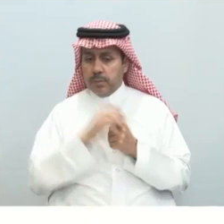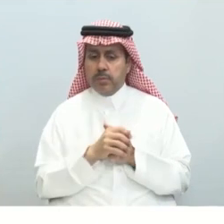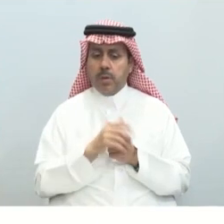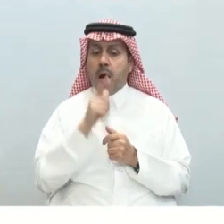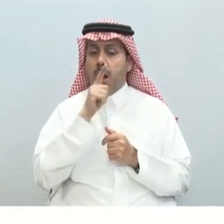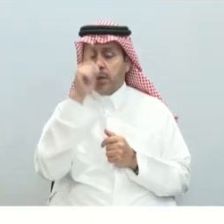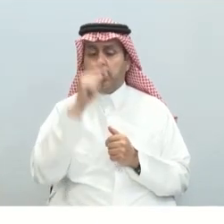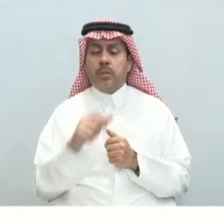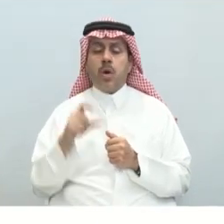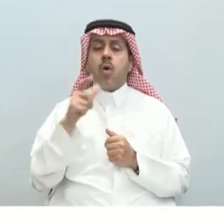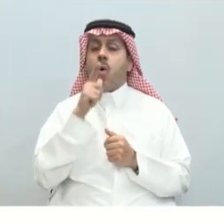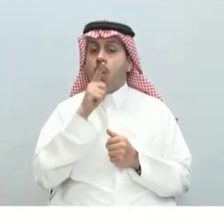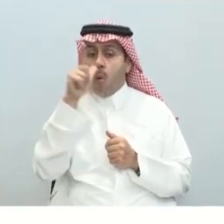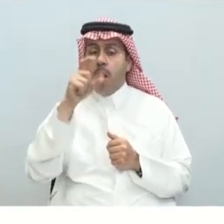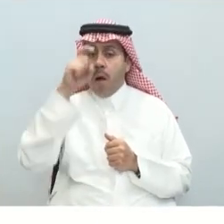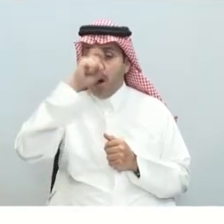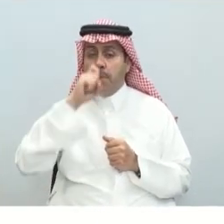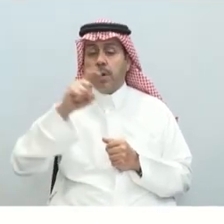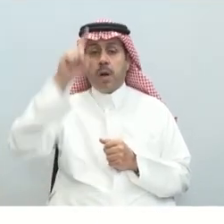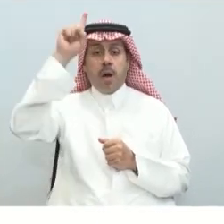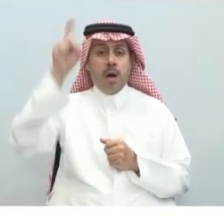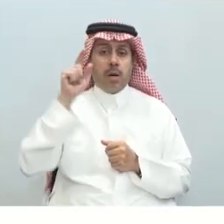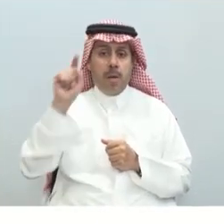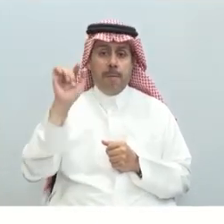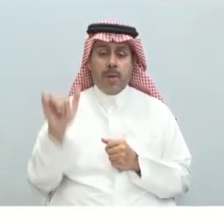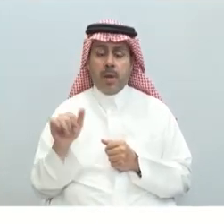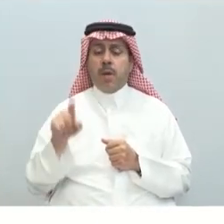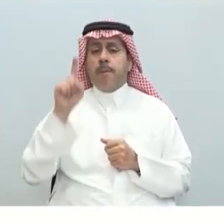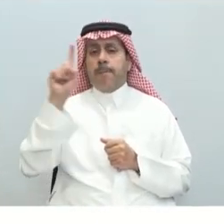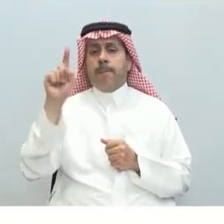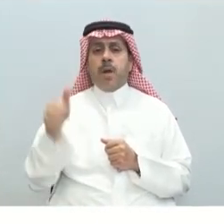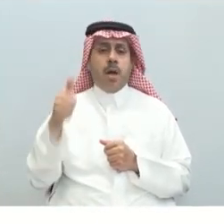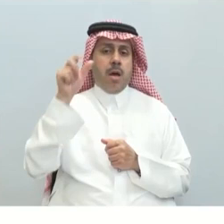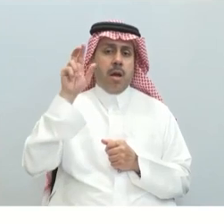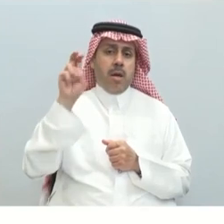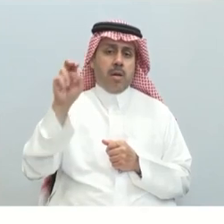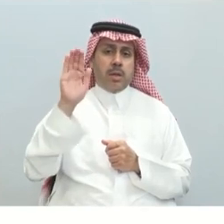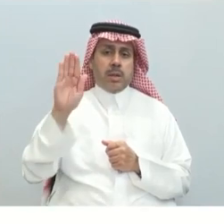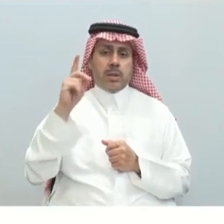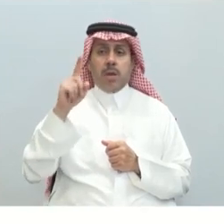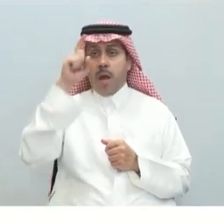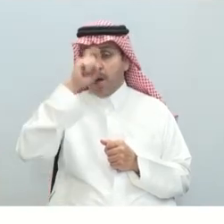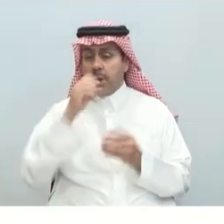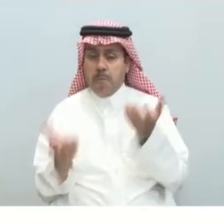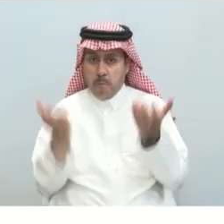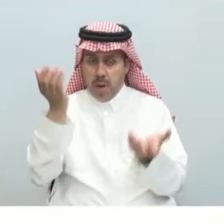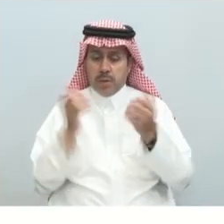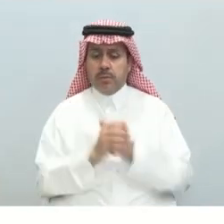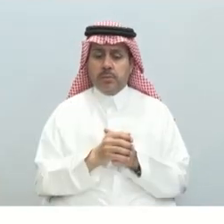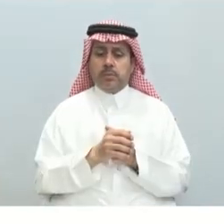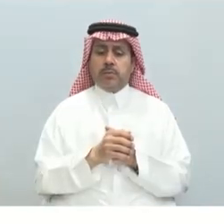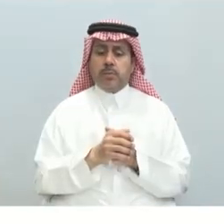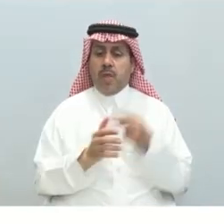قوله تعالى قل امر ربي بالقسط فهنا امر بالعدل سبحانه وتعالى ناتي الى امر اخر من